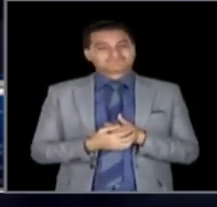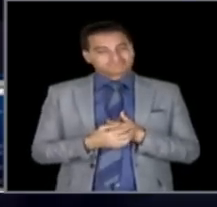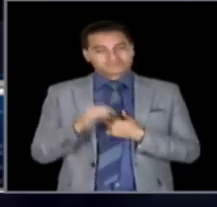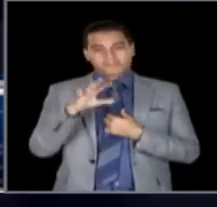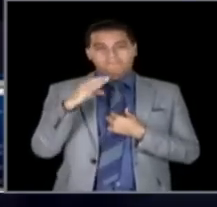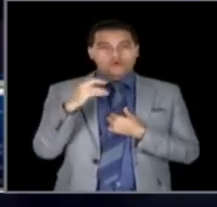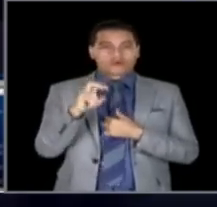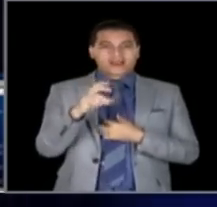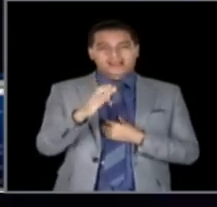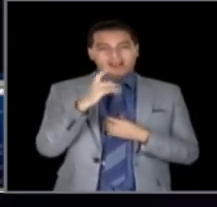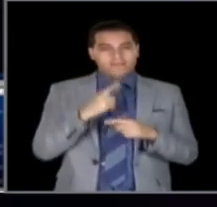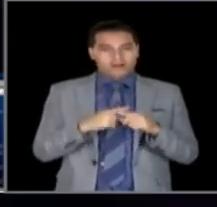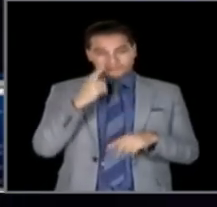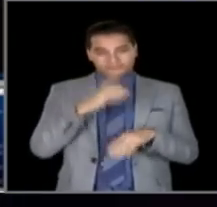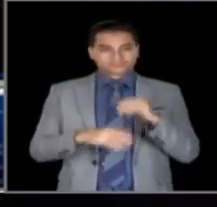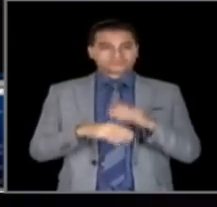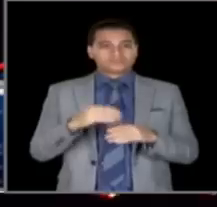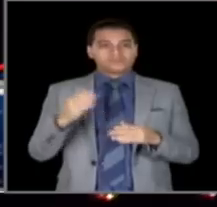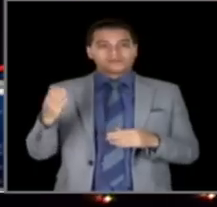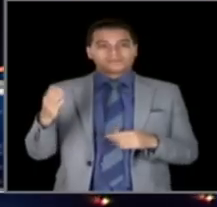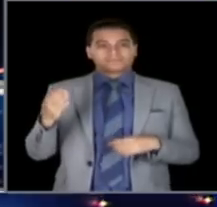موجة، إجابة خاطئة.